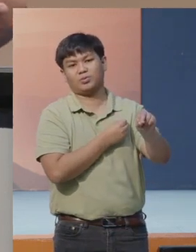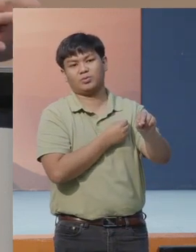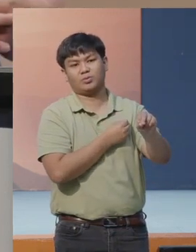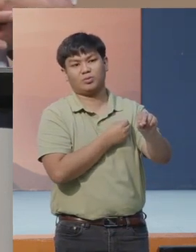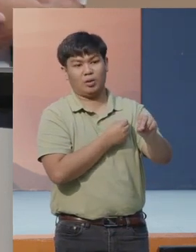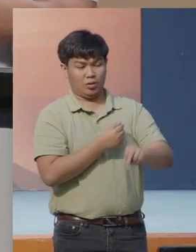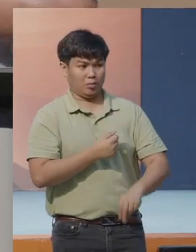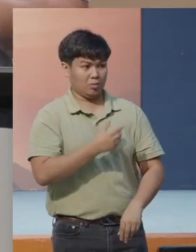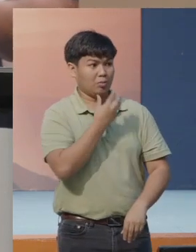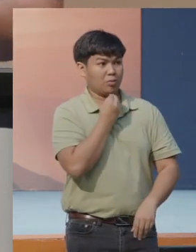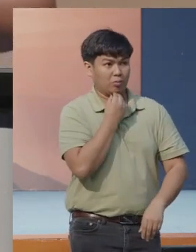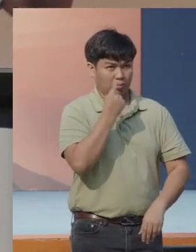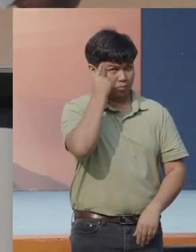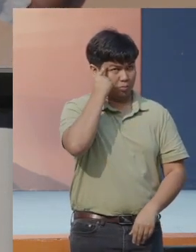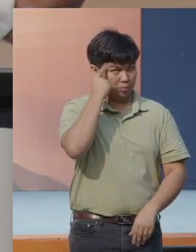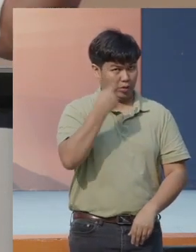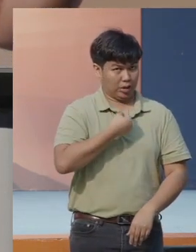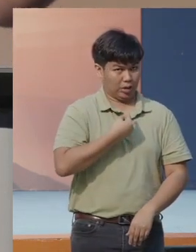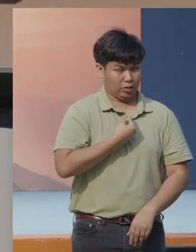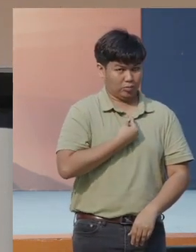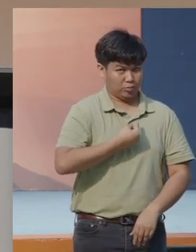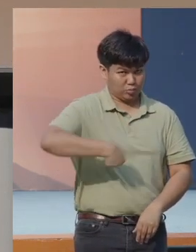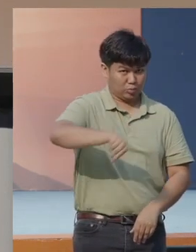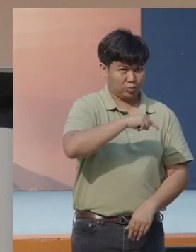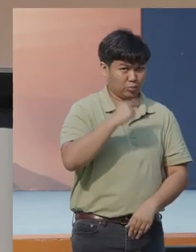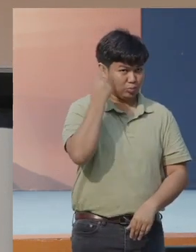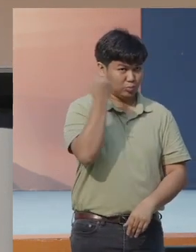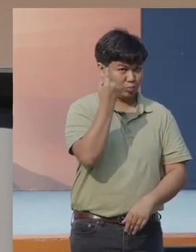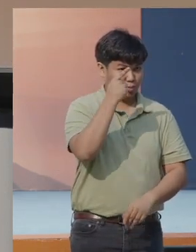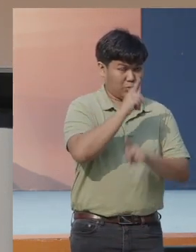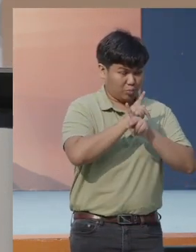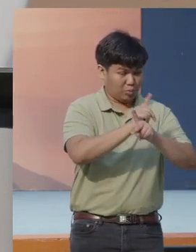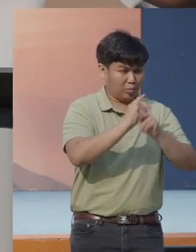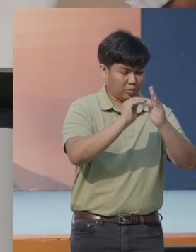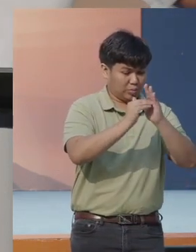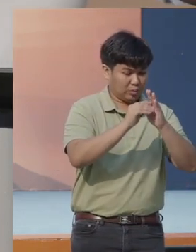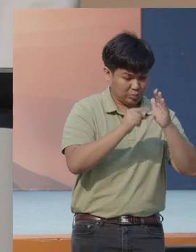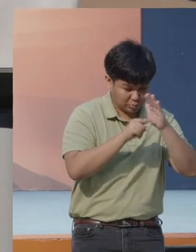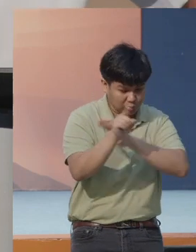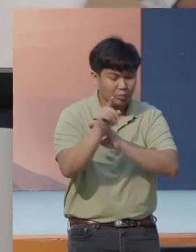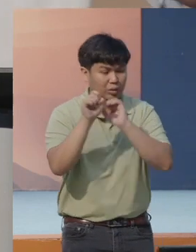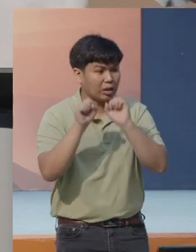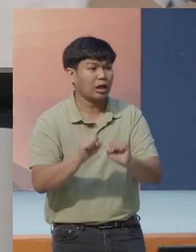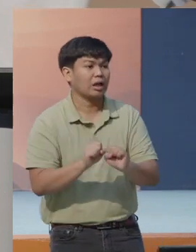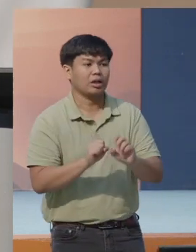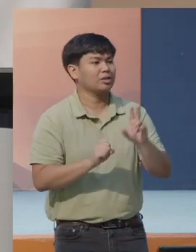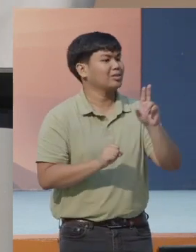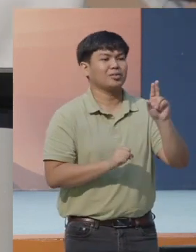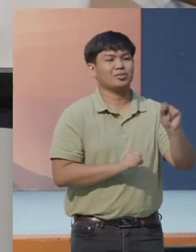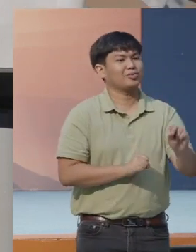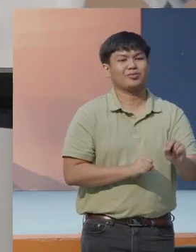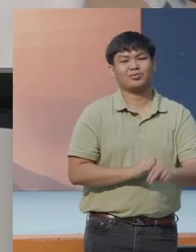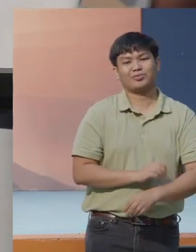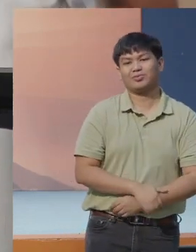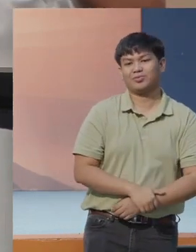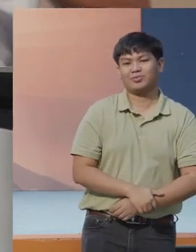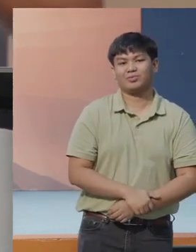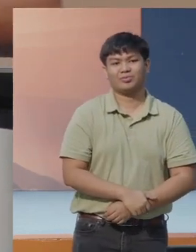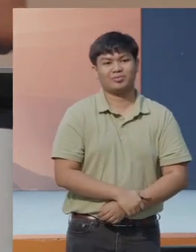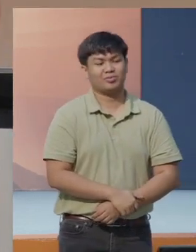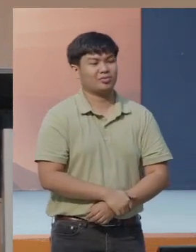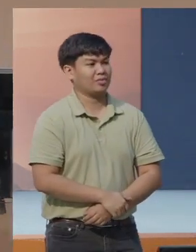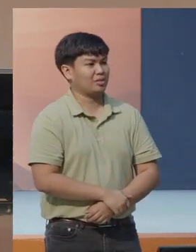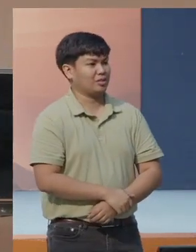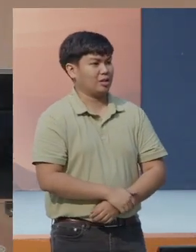No? We will make sure na pag may nangyari sa mga tribo at pamilya, we will take care of each other. Pag